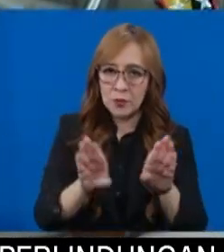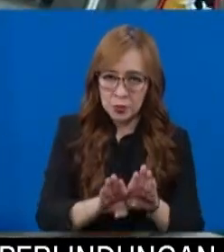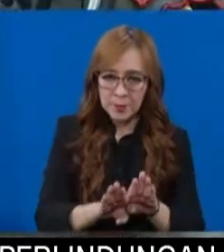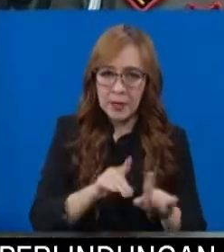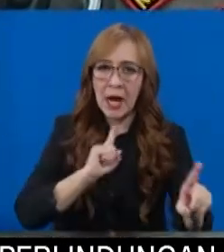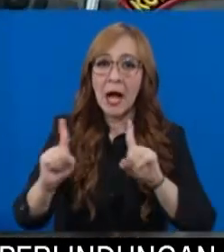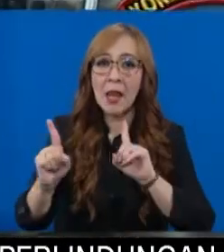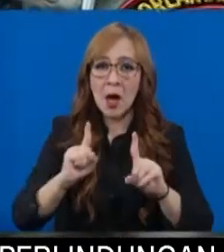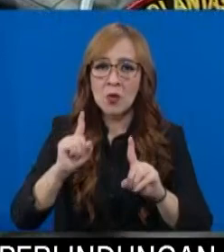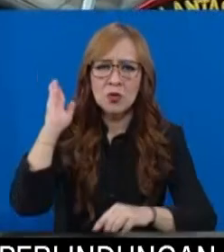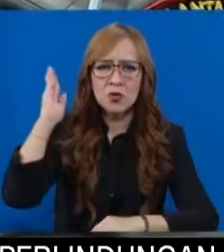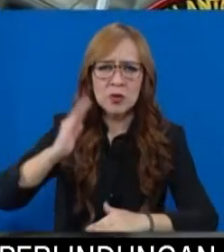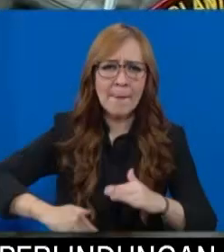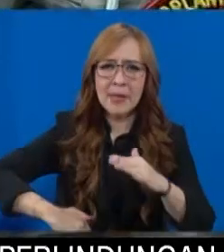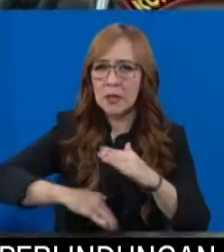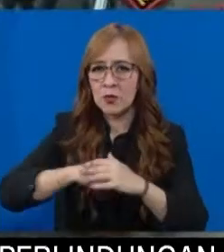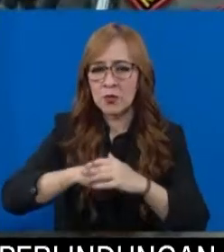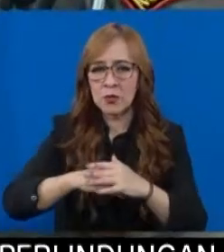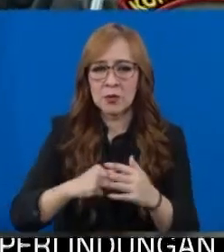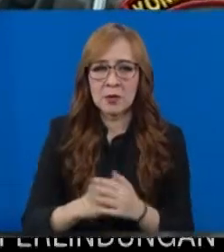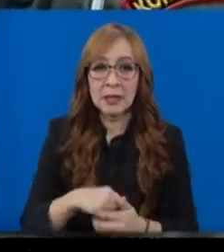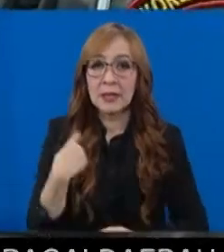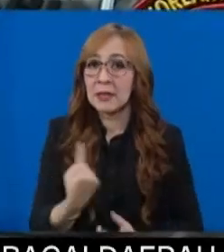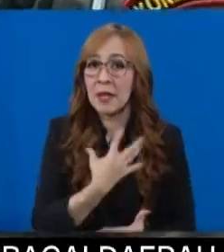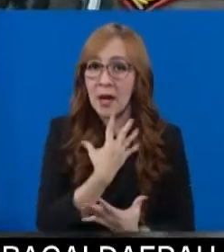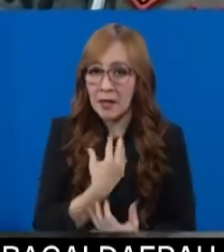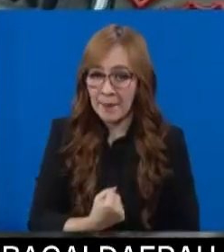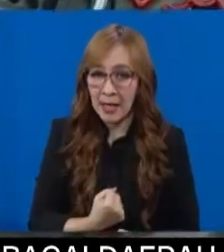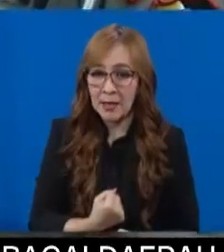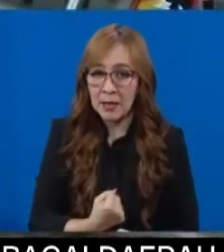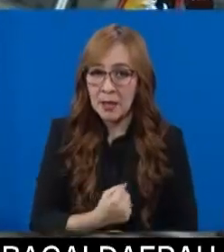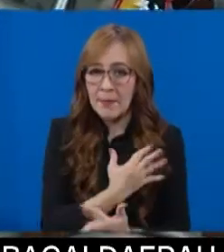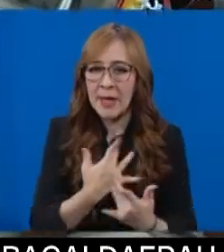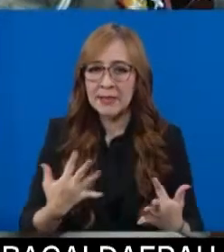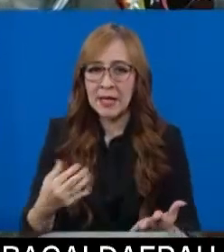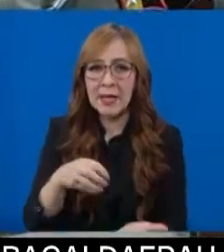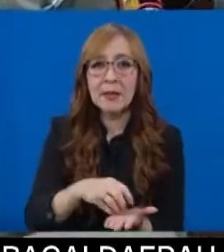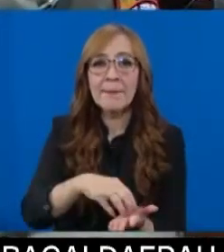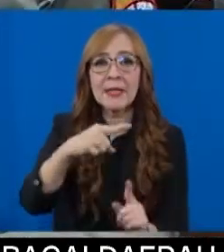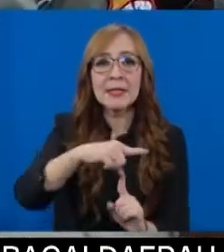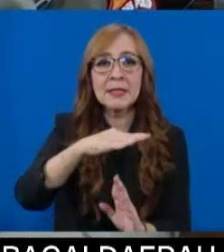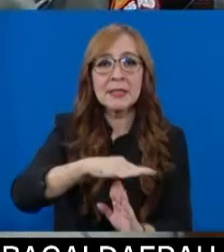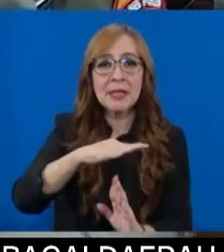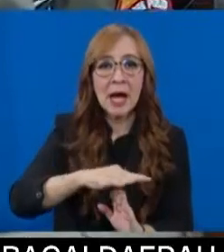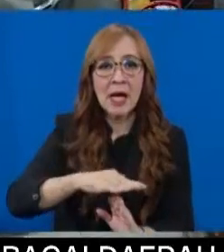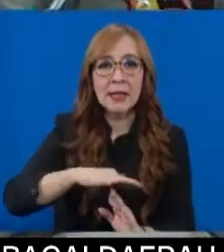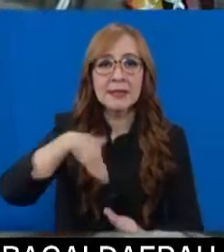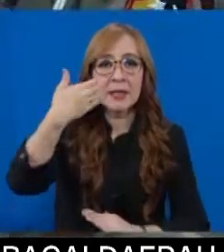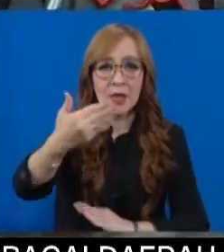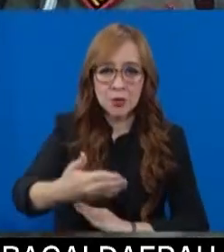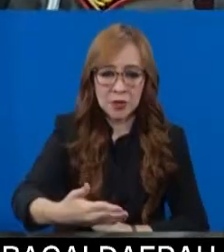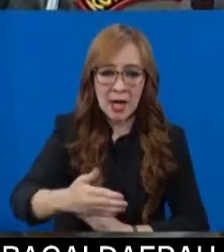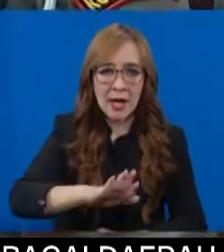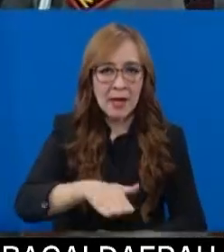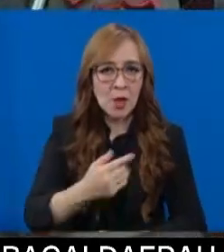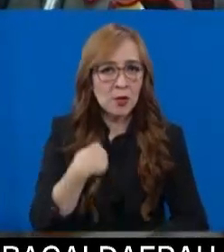kita akan Arahkan masyarakat ke rest area berikutnya atau ya kita juga udah menyiapkan rest